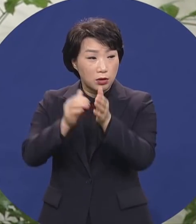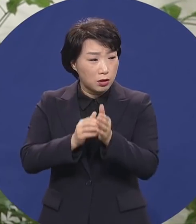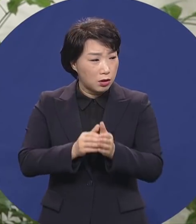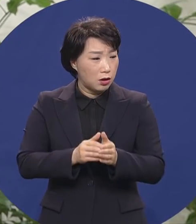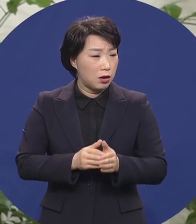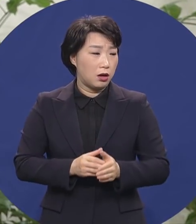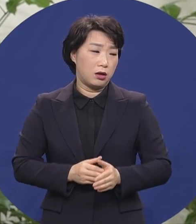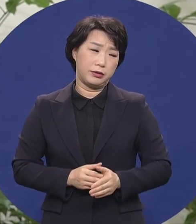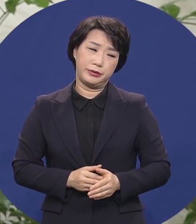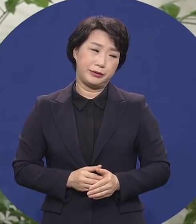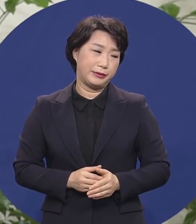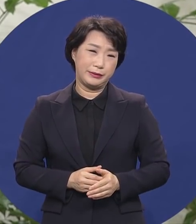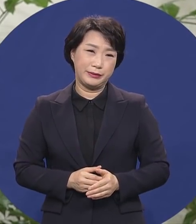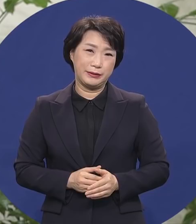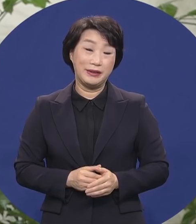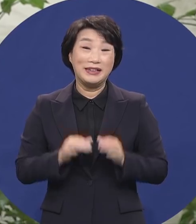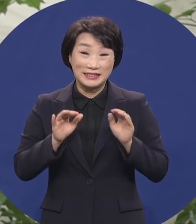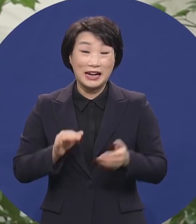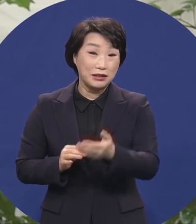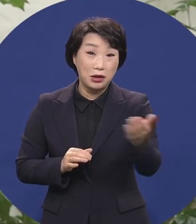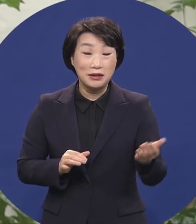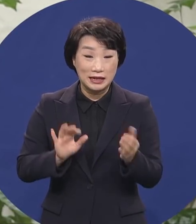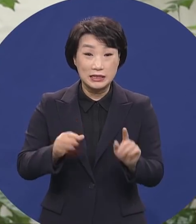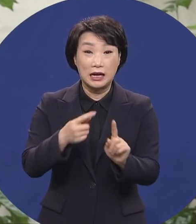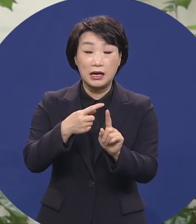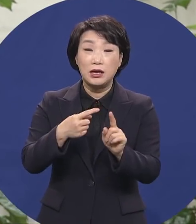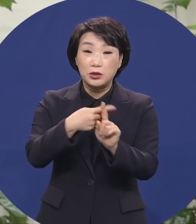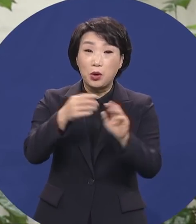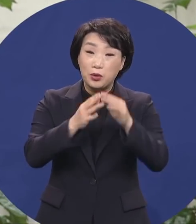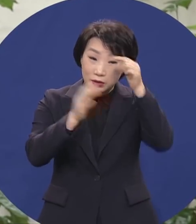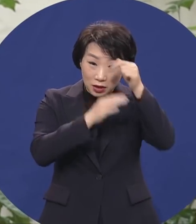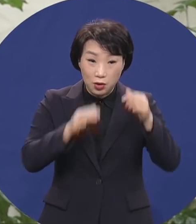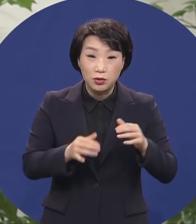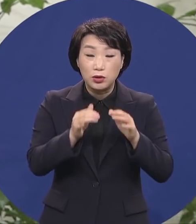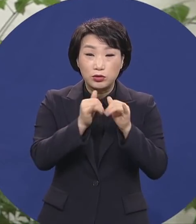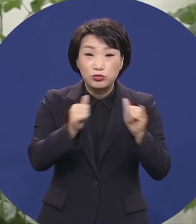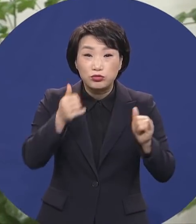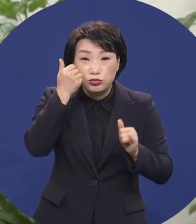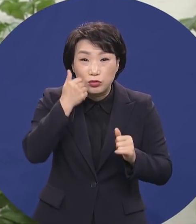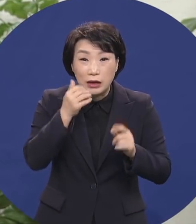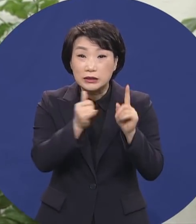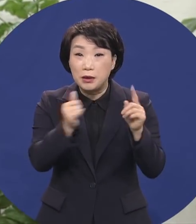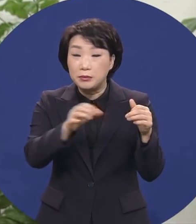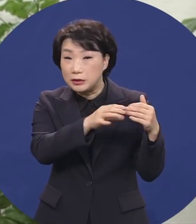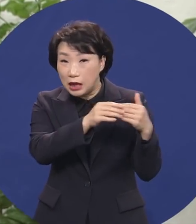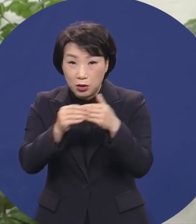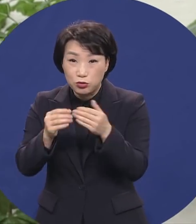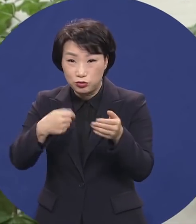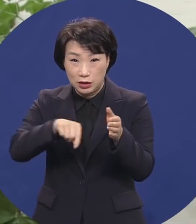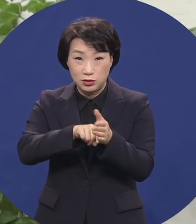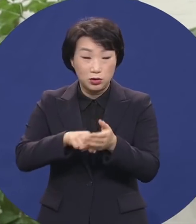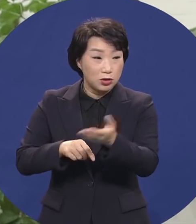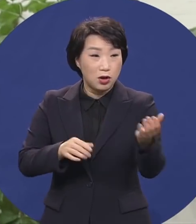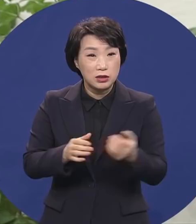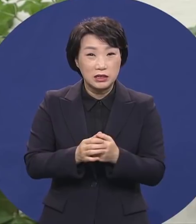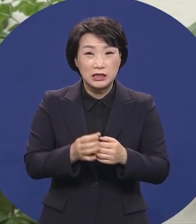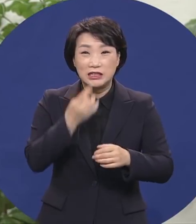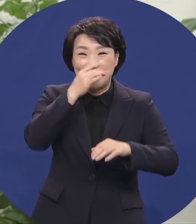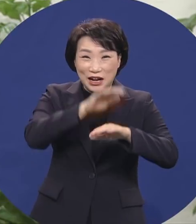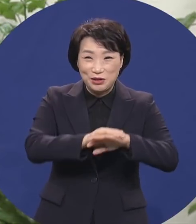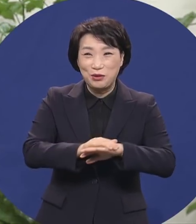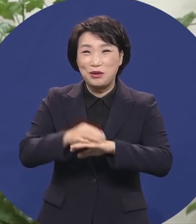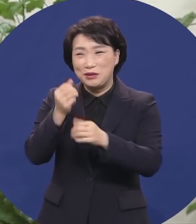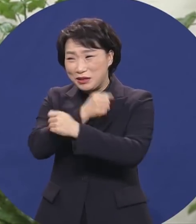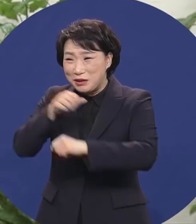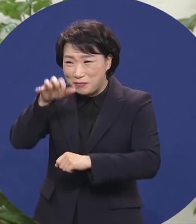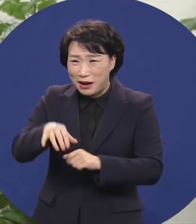드리니? 네가 교인 하나를 얻기 위해서 논둘로 밭들로 그렇게